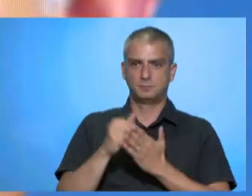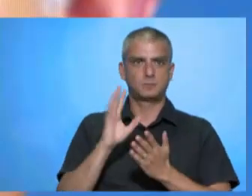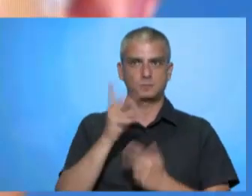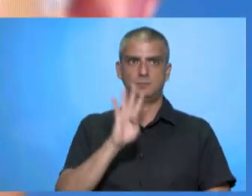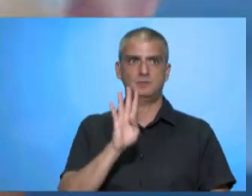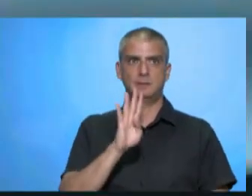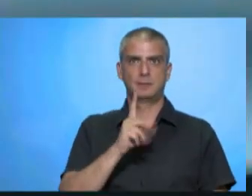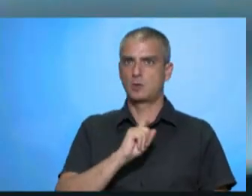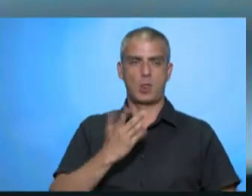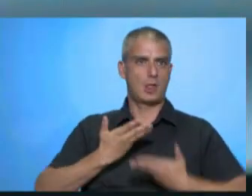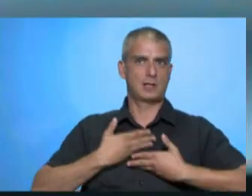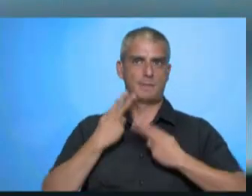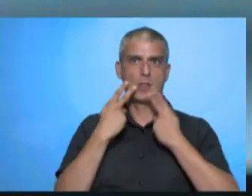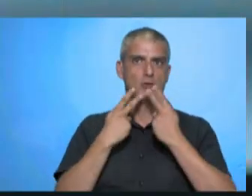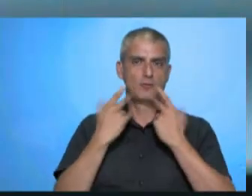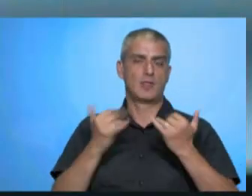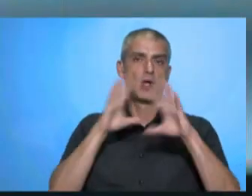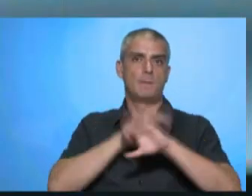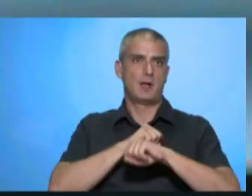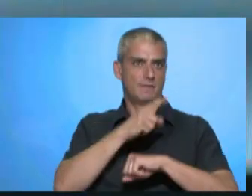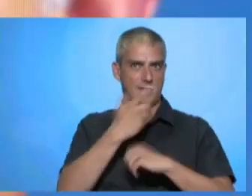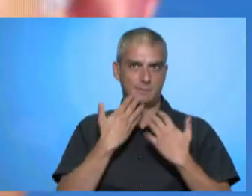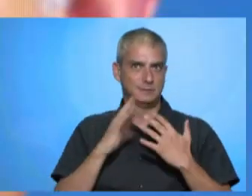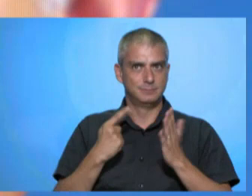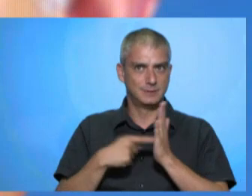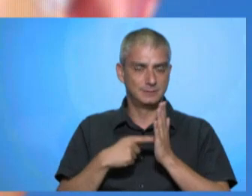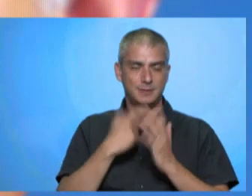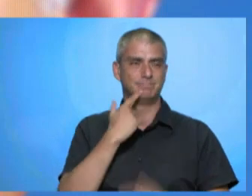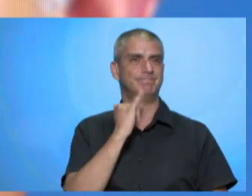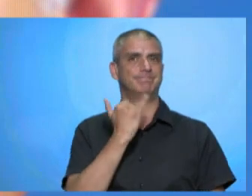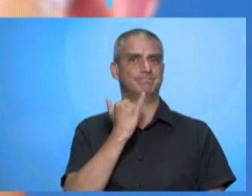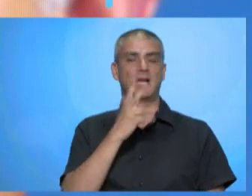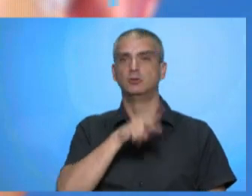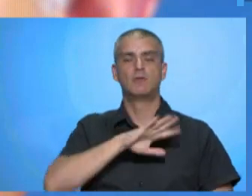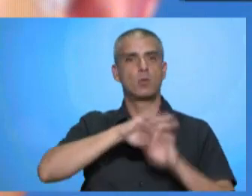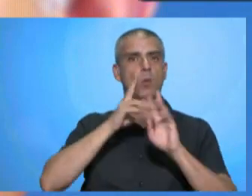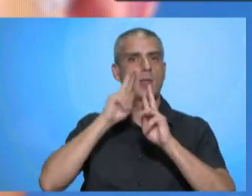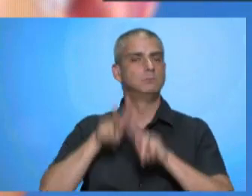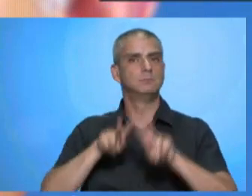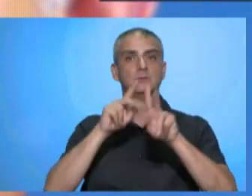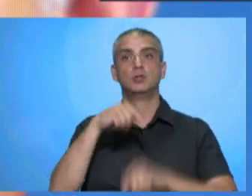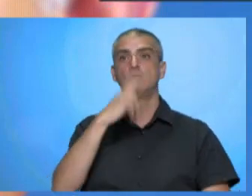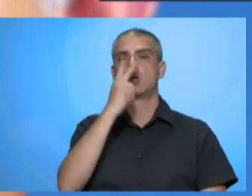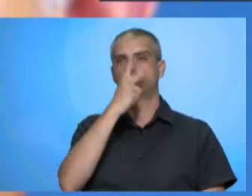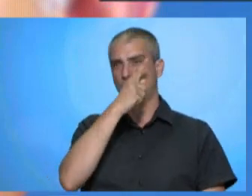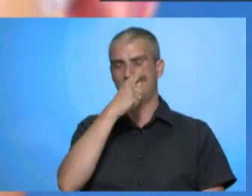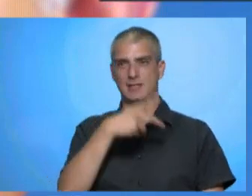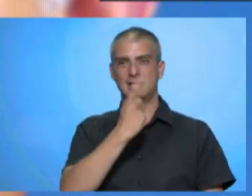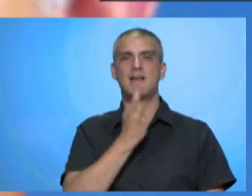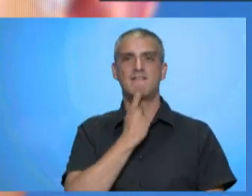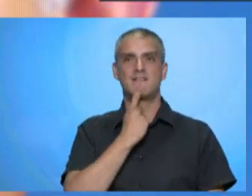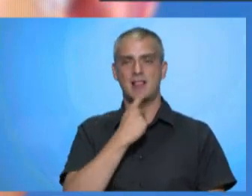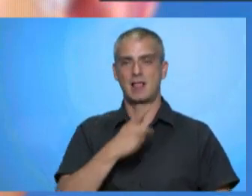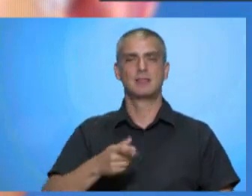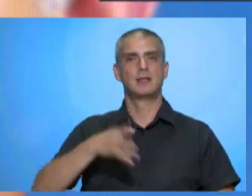שנתניהו לא יקבל תשובות הערב, ואתה גם מסביר למה. כן, העיניים למעשה נשואות ליום שני בהלסינקי, הפסגה בין דונלד